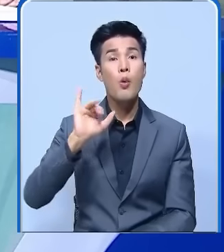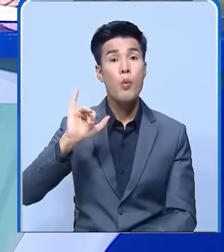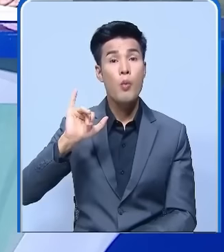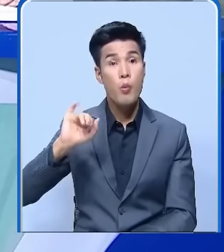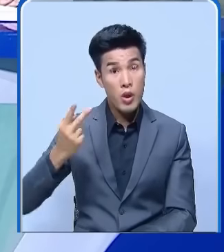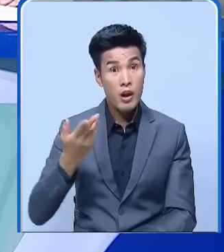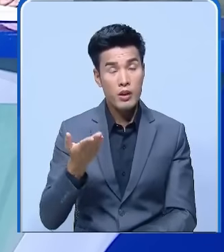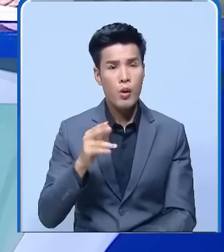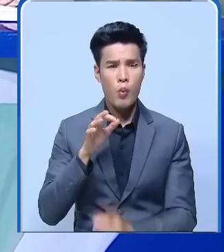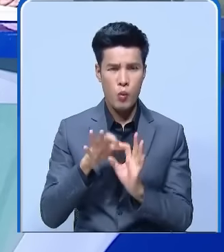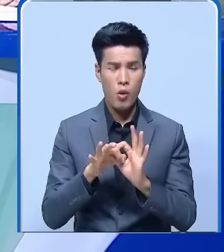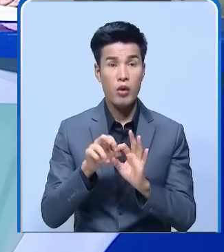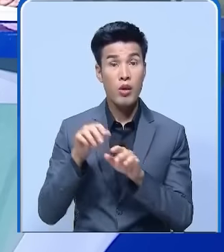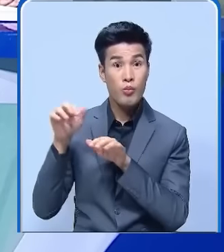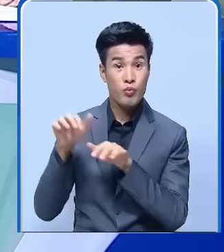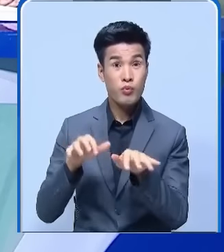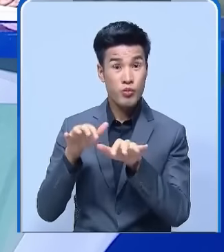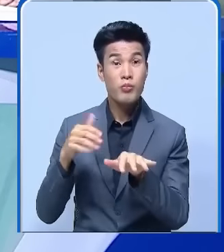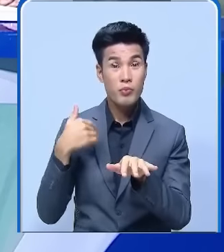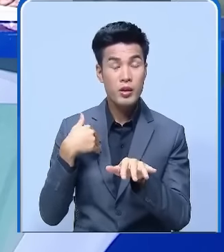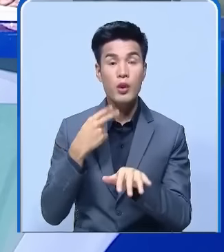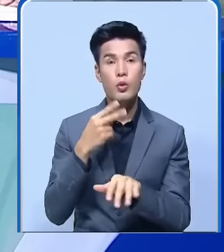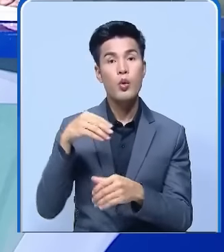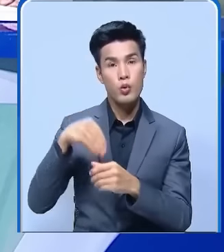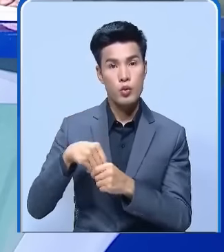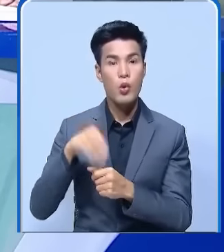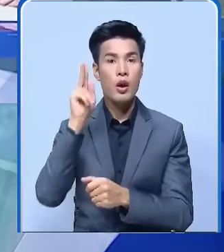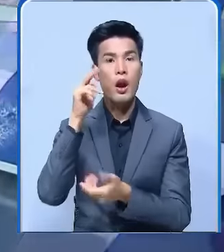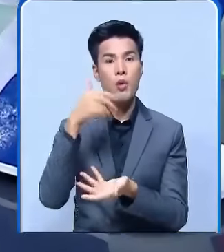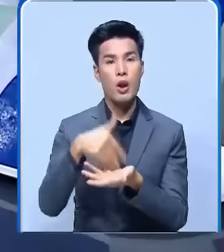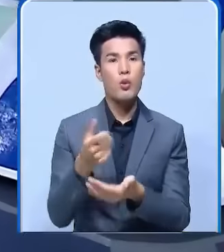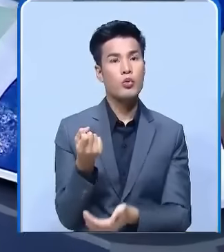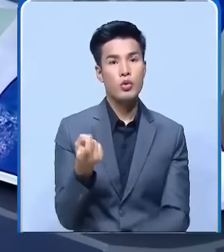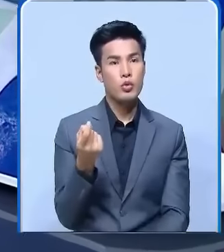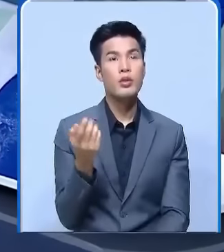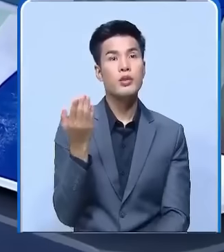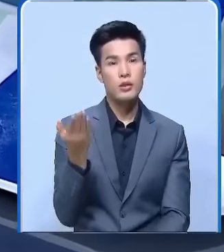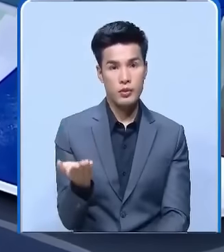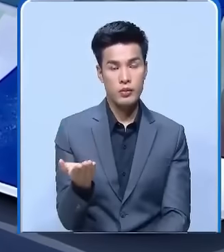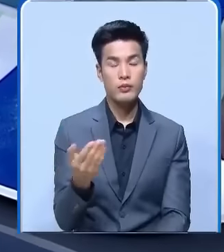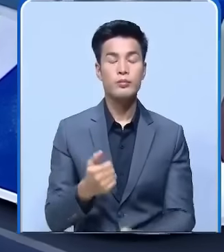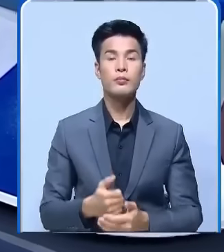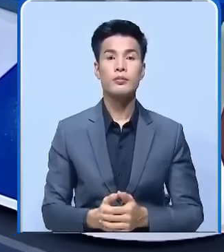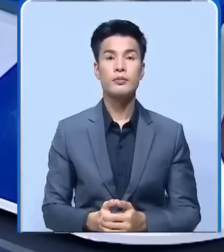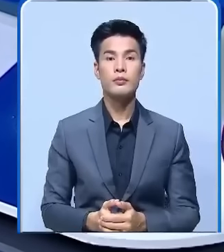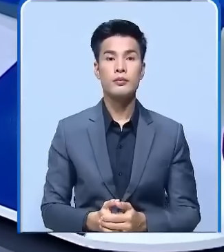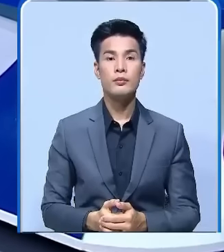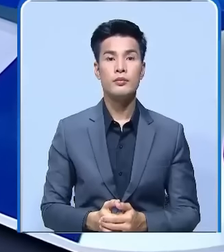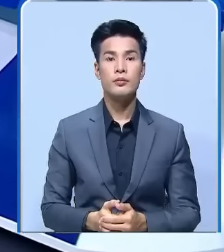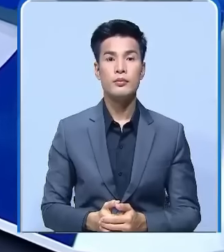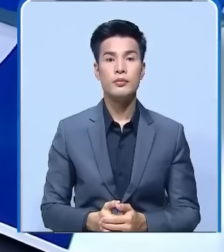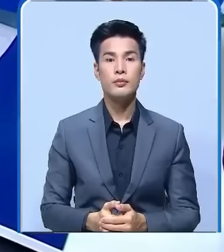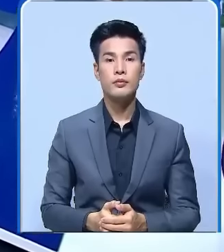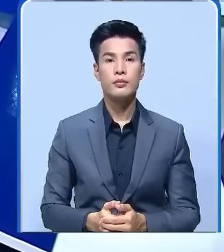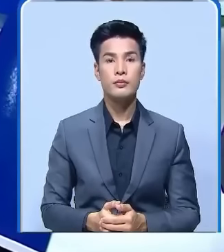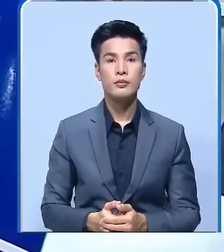ำลาวเนี่ยหลากเข้าท่วมในหลายพื้นที่นะคะคุณไพศาลรัตนบันเทิงเกาะติดสถานการณ์อยู่รายงานสดเข้ามาเชิญเลยค่ะ คุณไพ